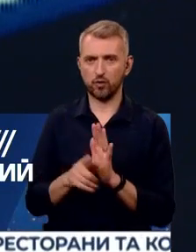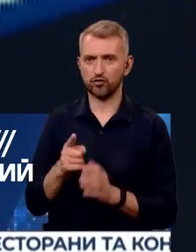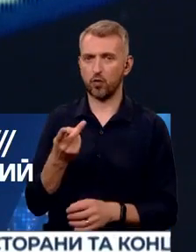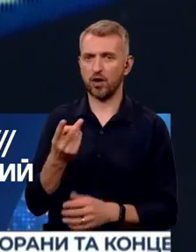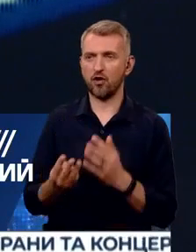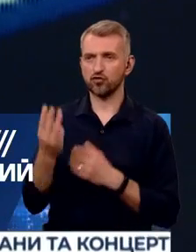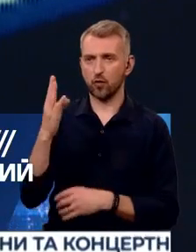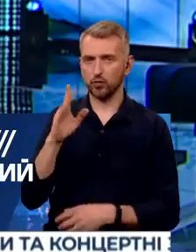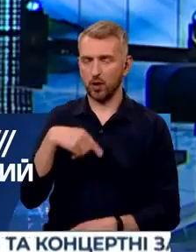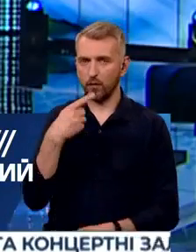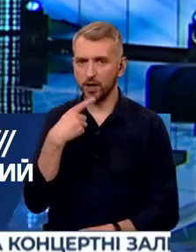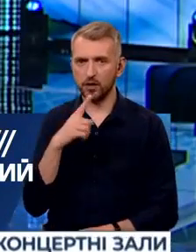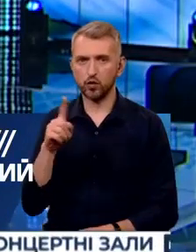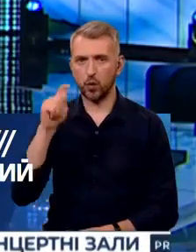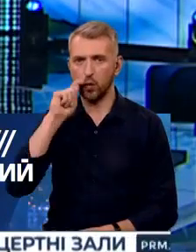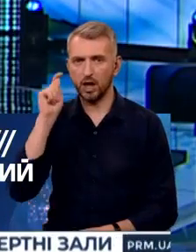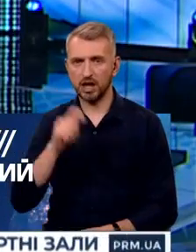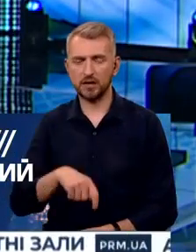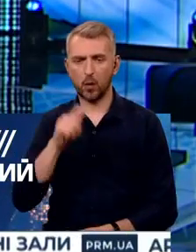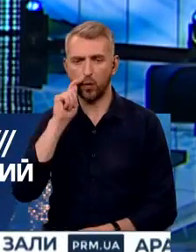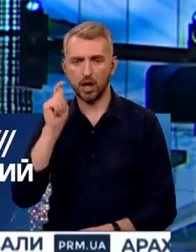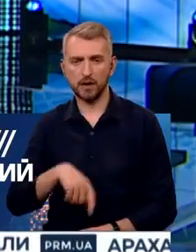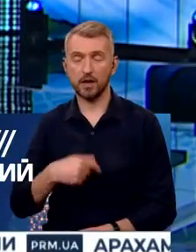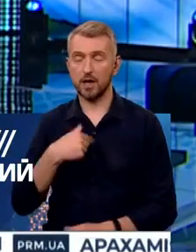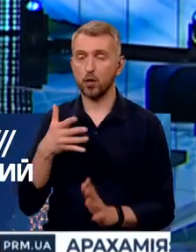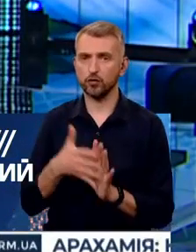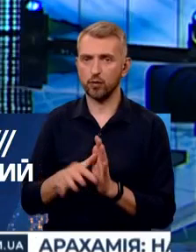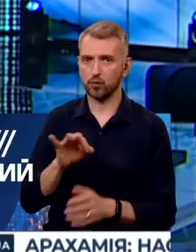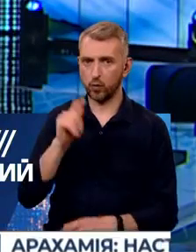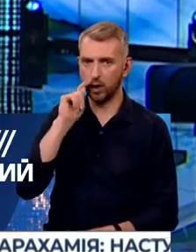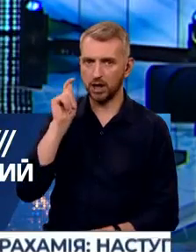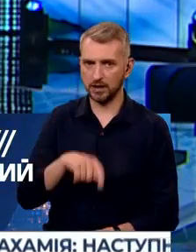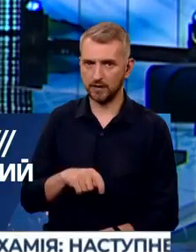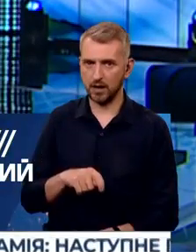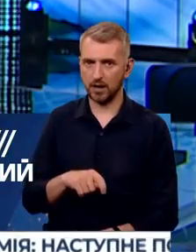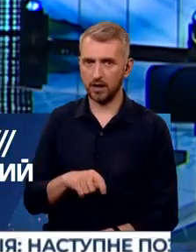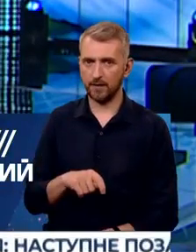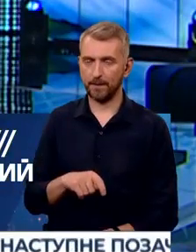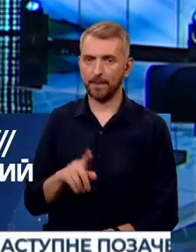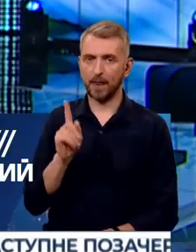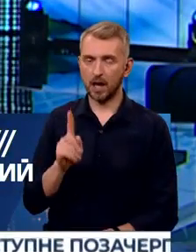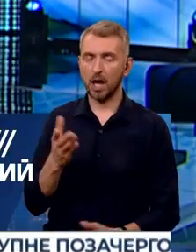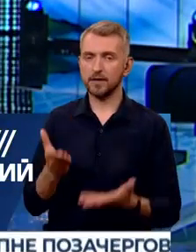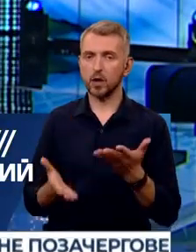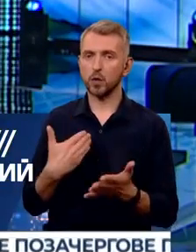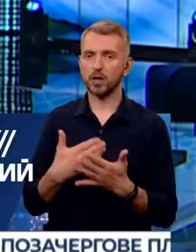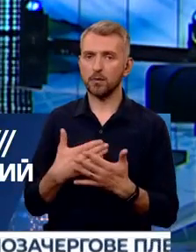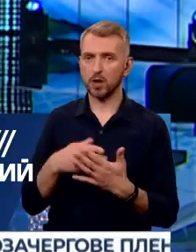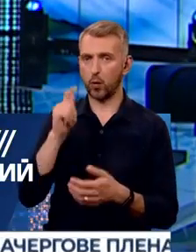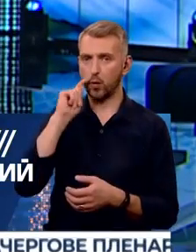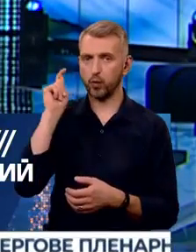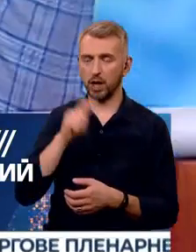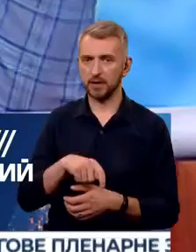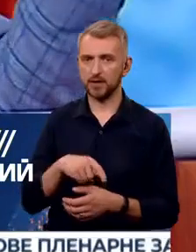буде говорити, що українське, українське, я розумію про українське. Але якщо, наприклад,